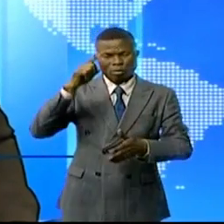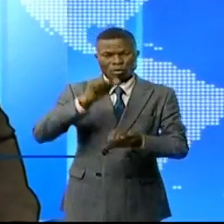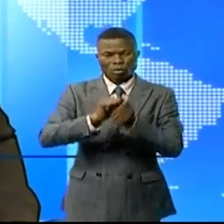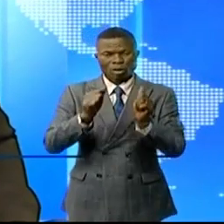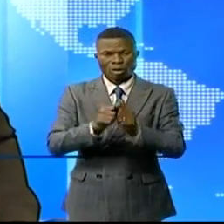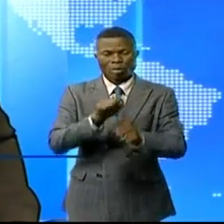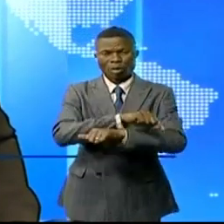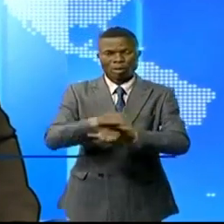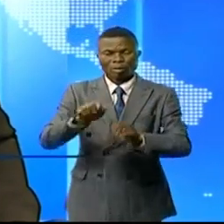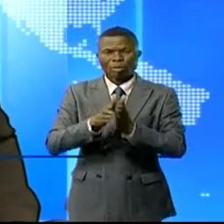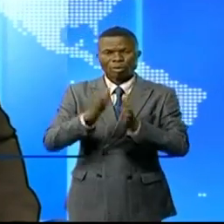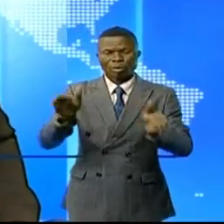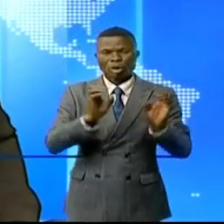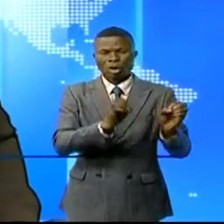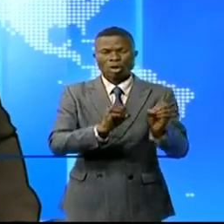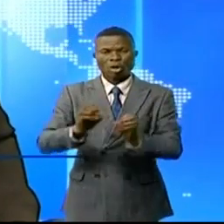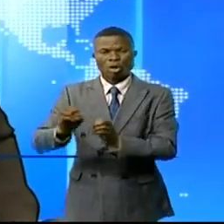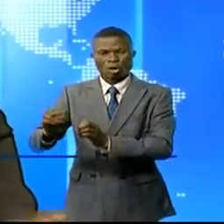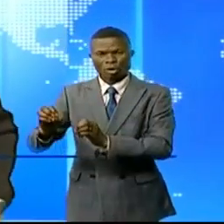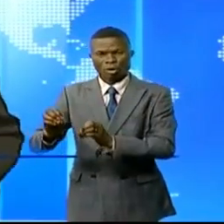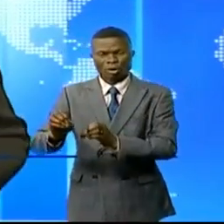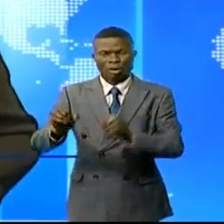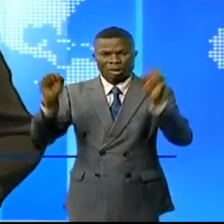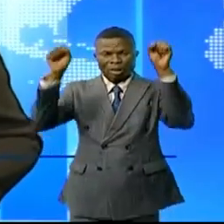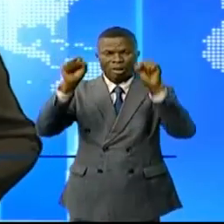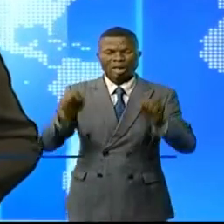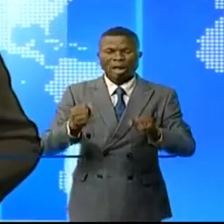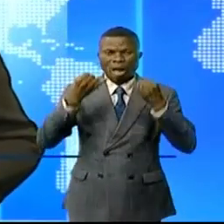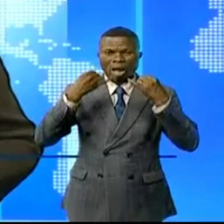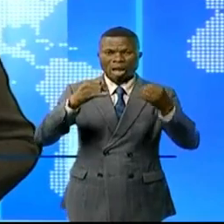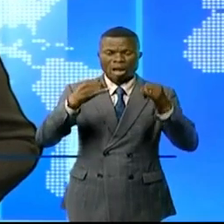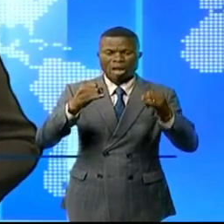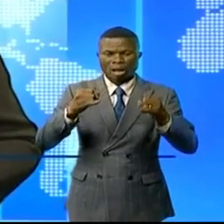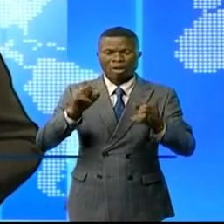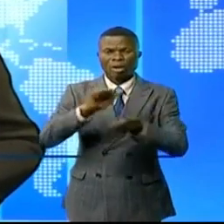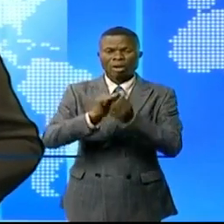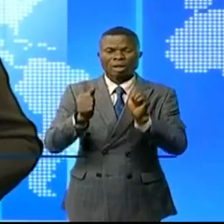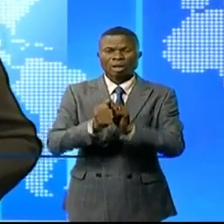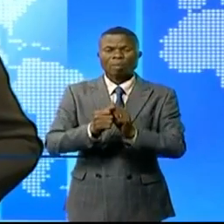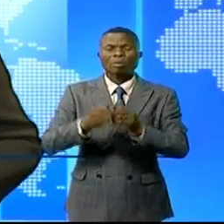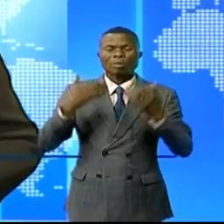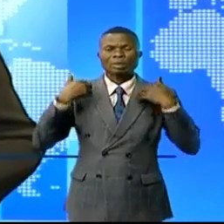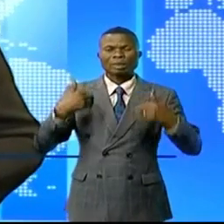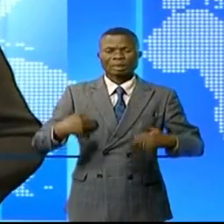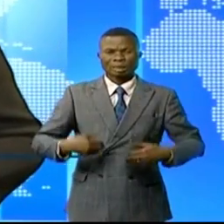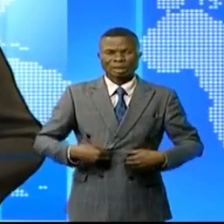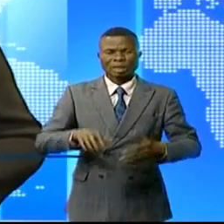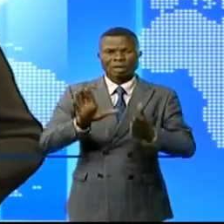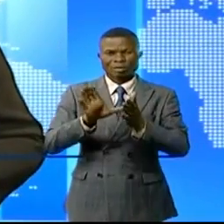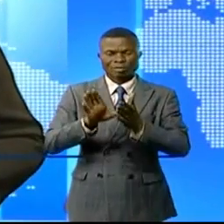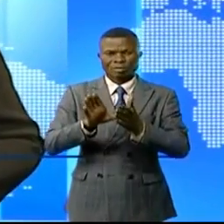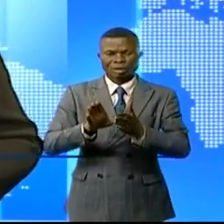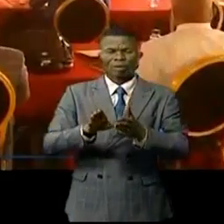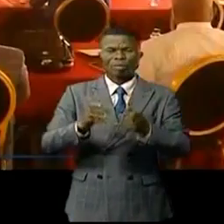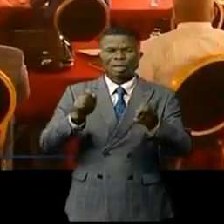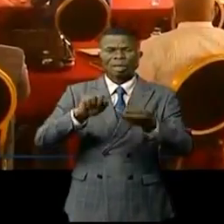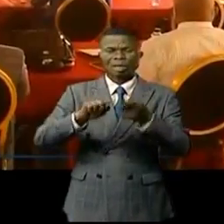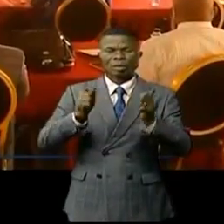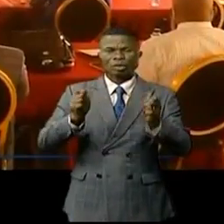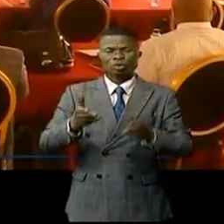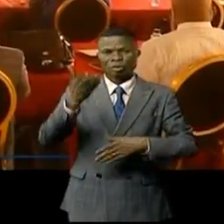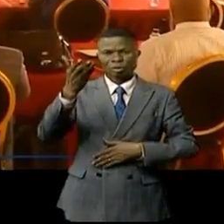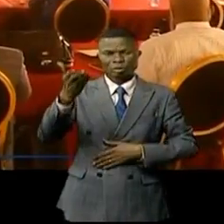Direction générale de l'organisation du système d'information dans le secteur de la santé. Un reportage d'Edith Chala.